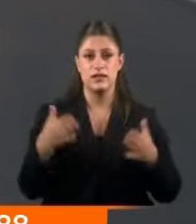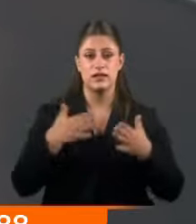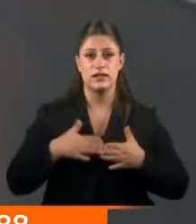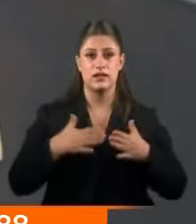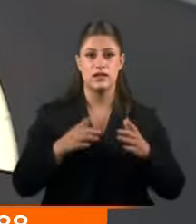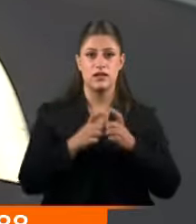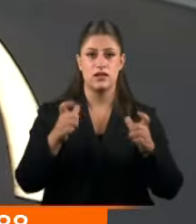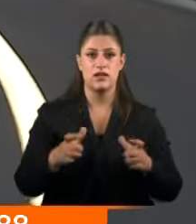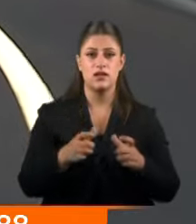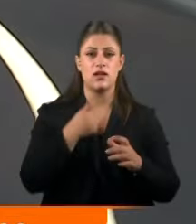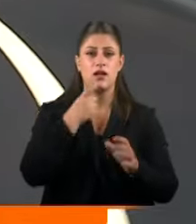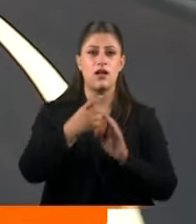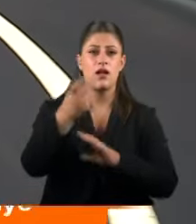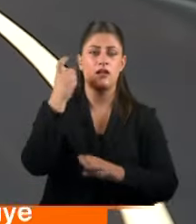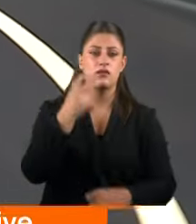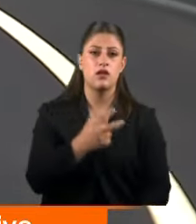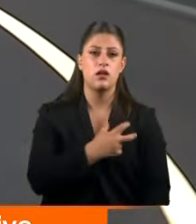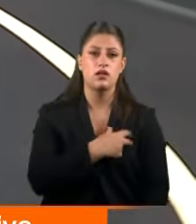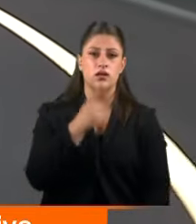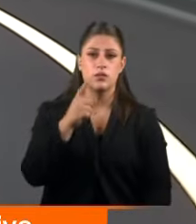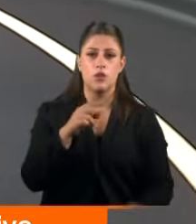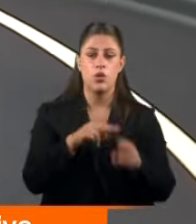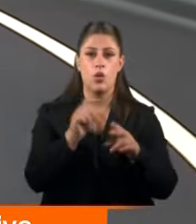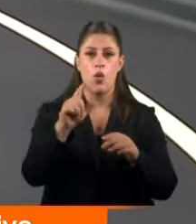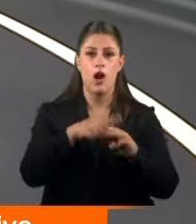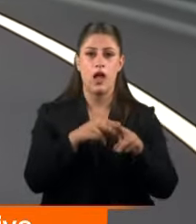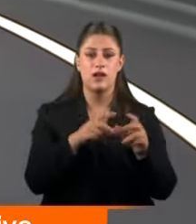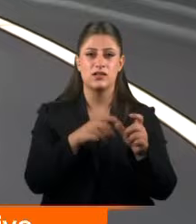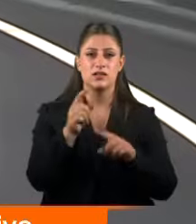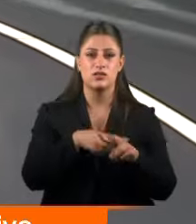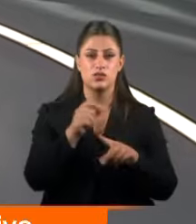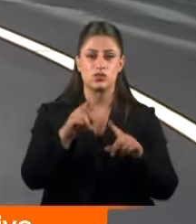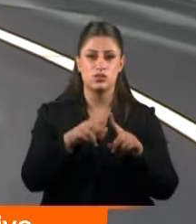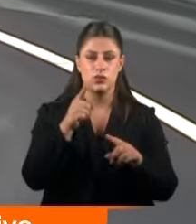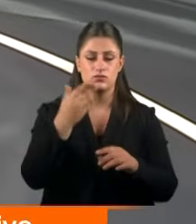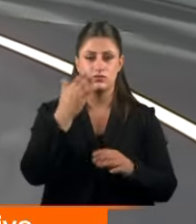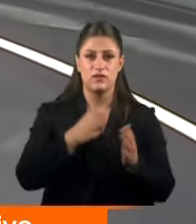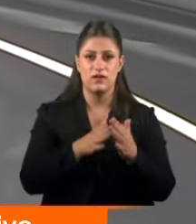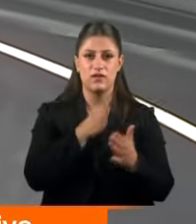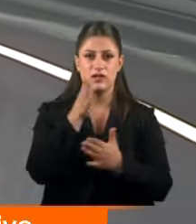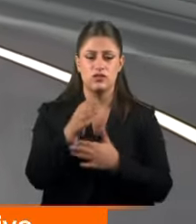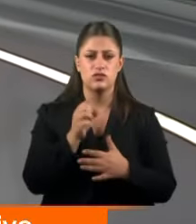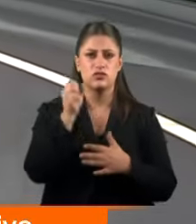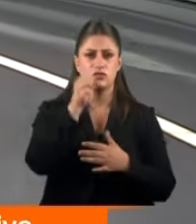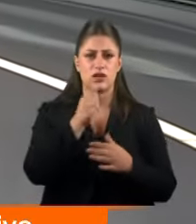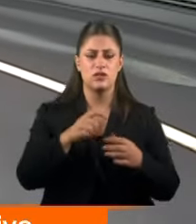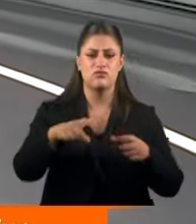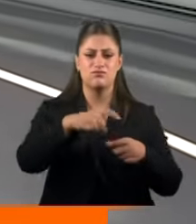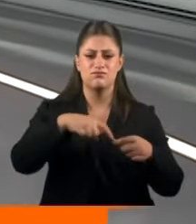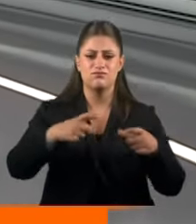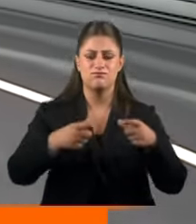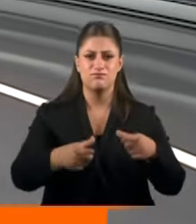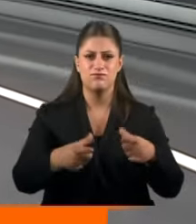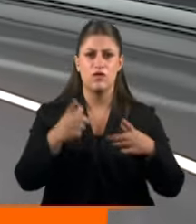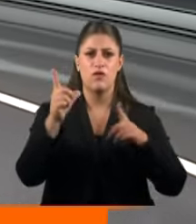Rizeli nostalji aşığı bir koleksiyonerin evine konuk olacağız şimdi. Filmler, şarkılar, plaklar, pikaplar, afişler,